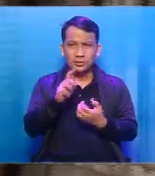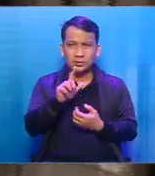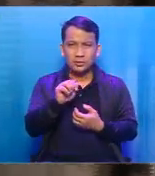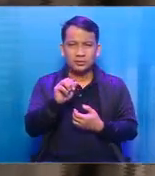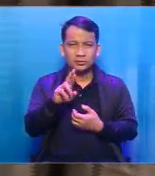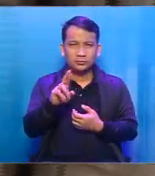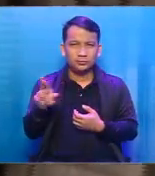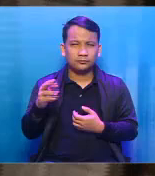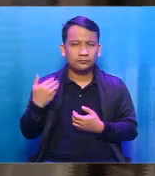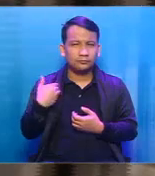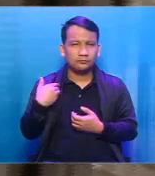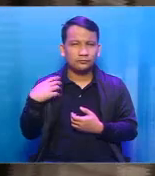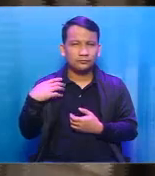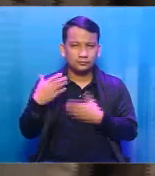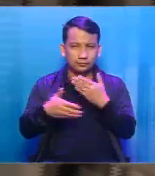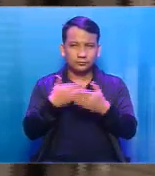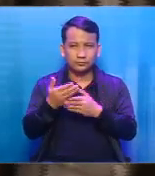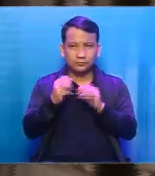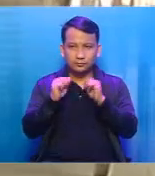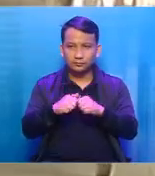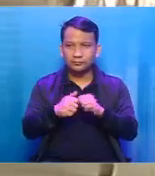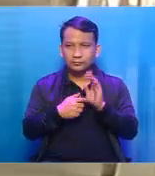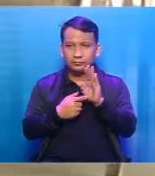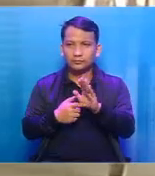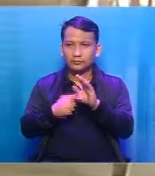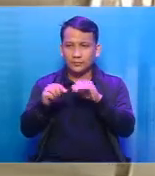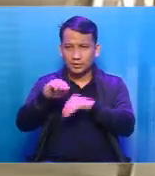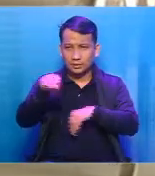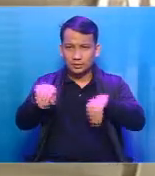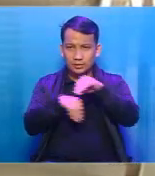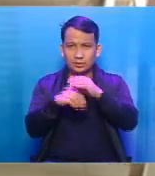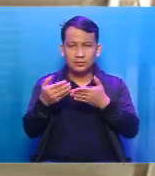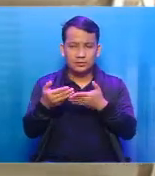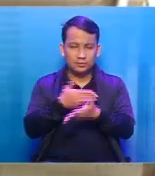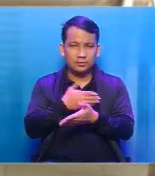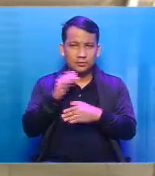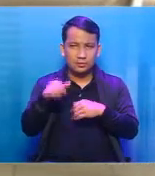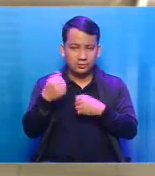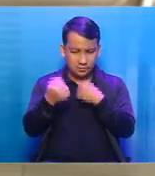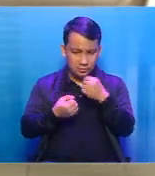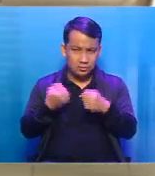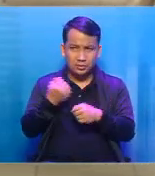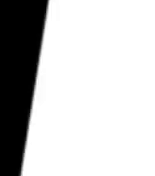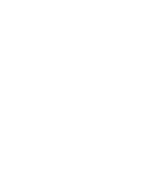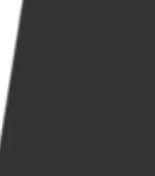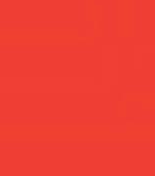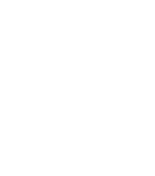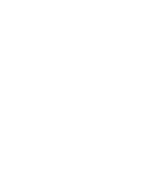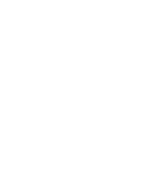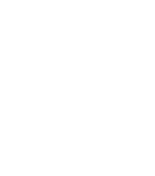LRT-2 habang hinihintay ang permanenteng kapalit nito bago matapos ang taon.